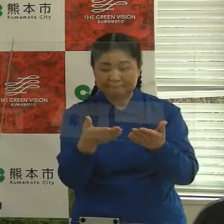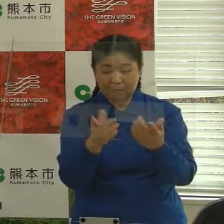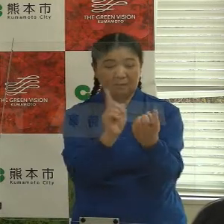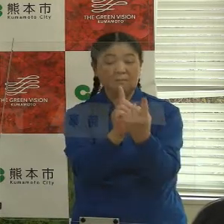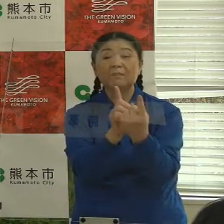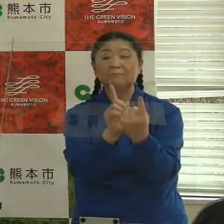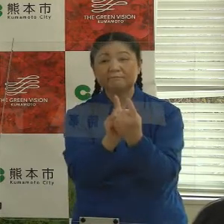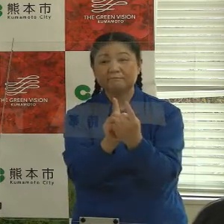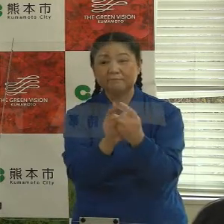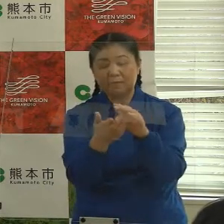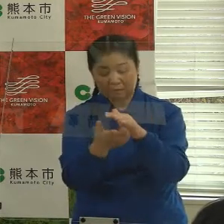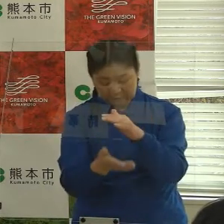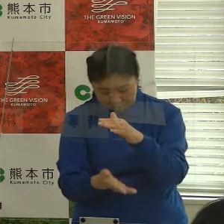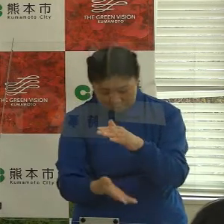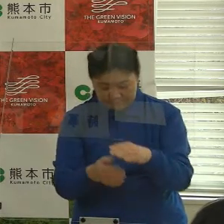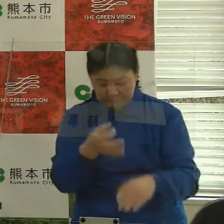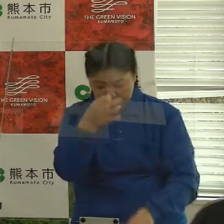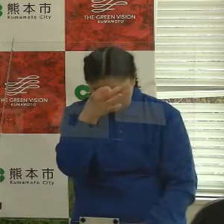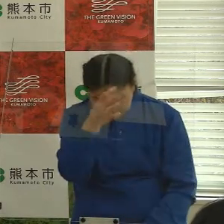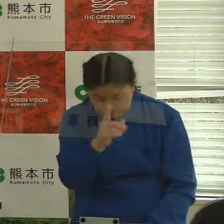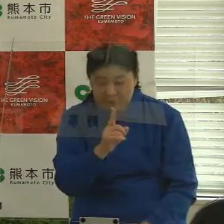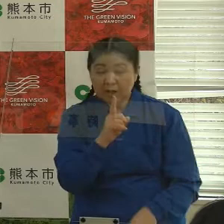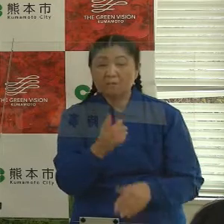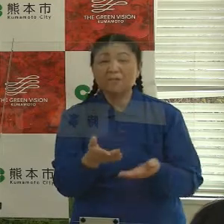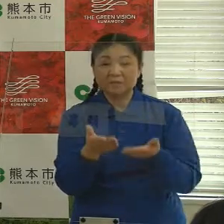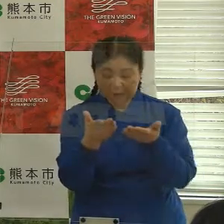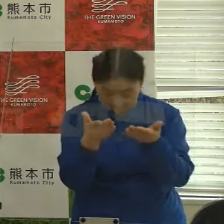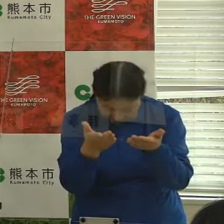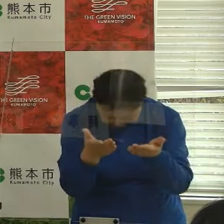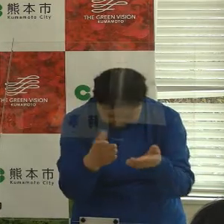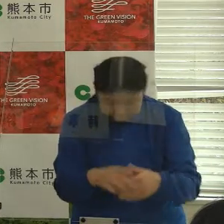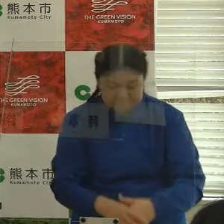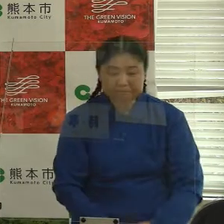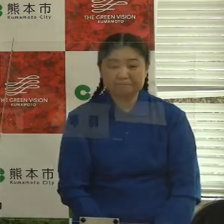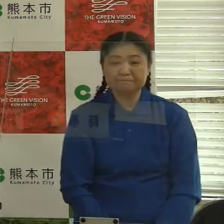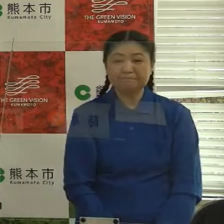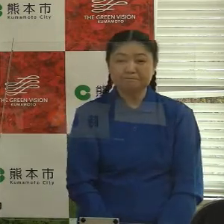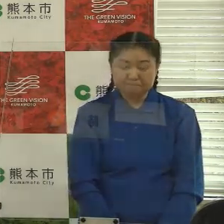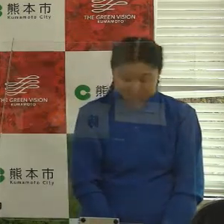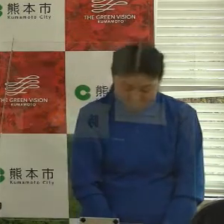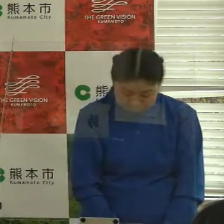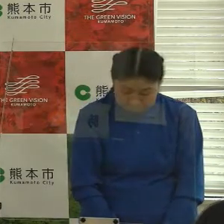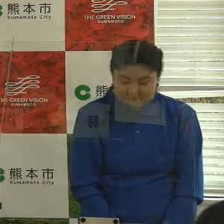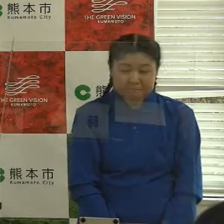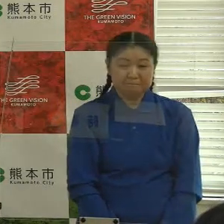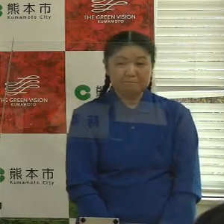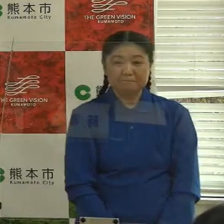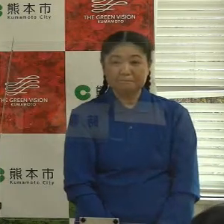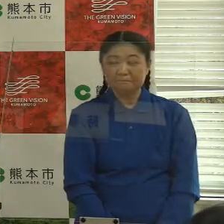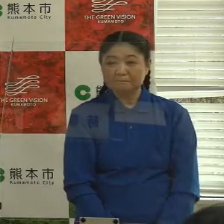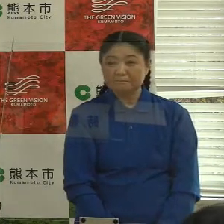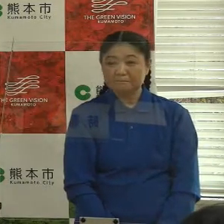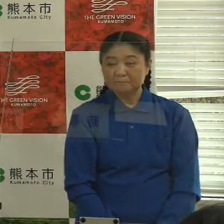に対しまして深くお詫びを申し上げます。大変申し訳ございませんでした。